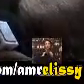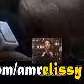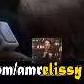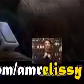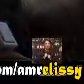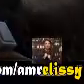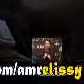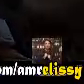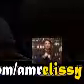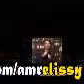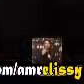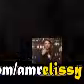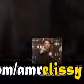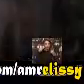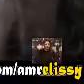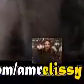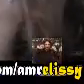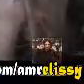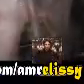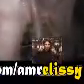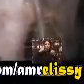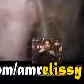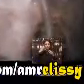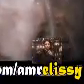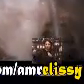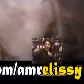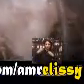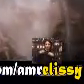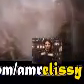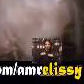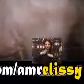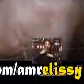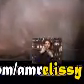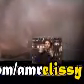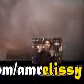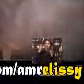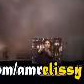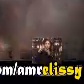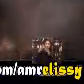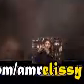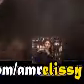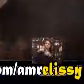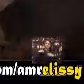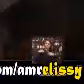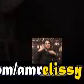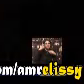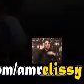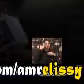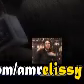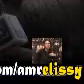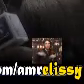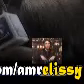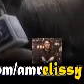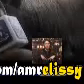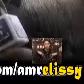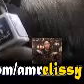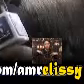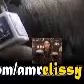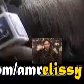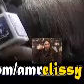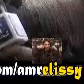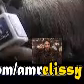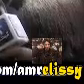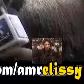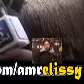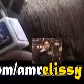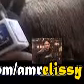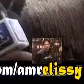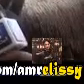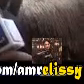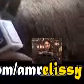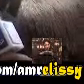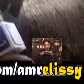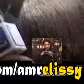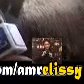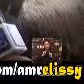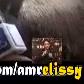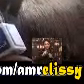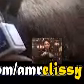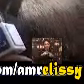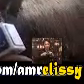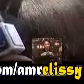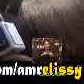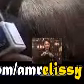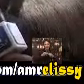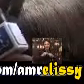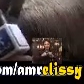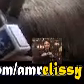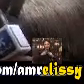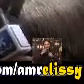فيهم، جابوا لي قاموسة وربنا يساعدهم زي ما ساعدوني، حاسه بالسعاده كلها. ربنا يبارك فيهم اللي عملوا لنا الجمعيه